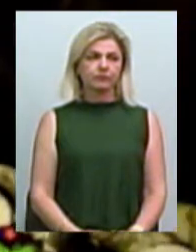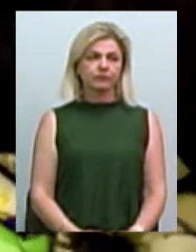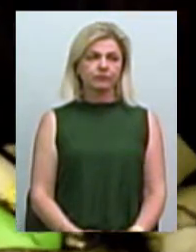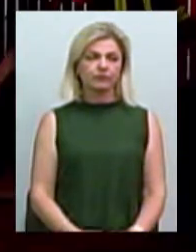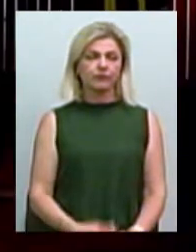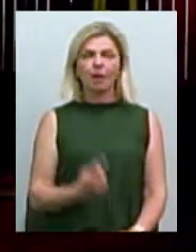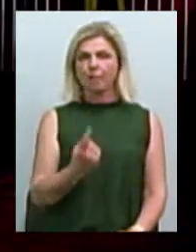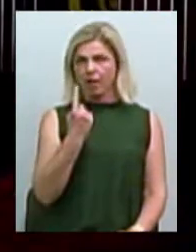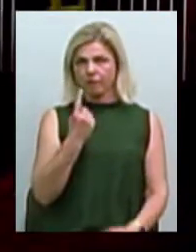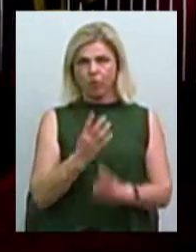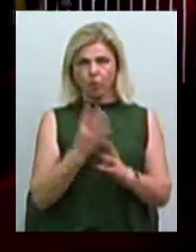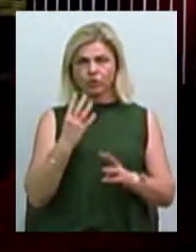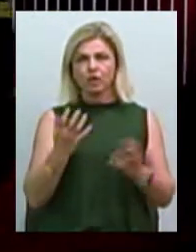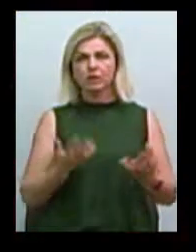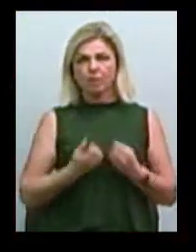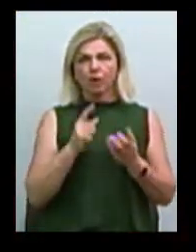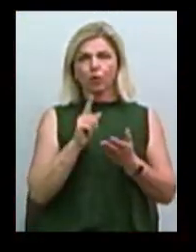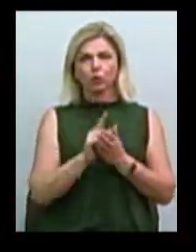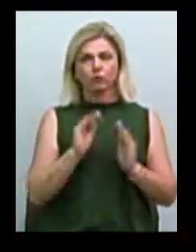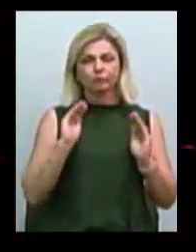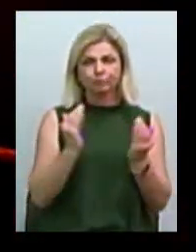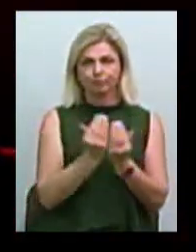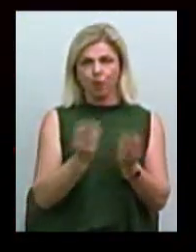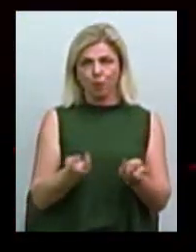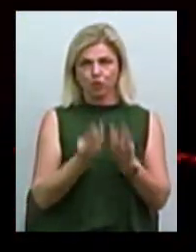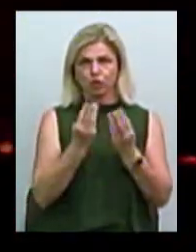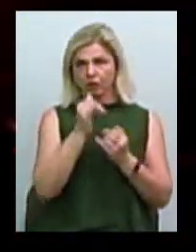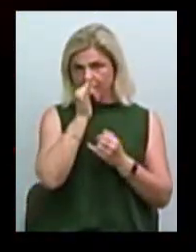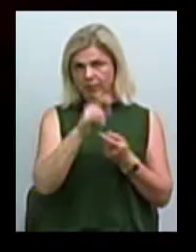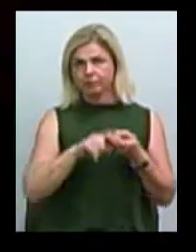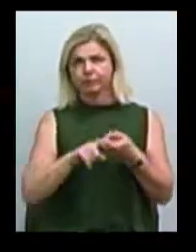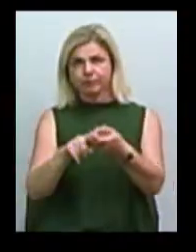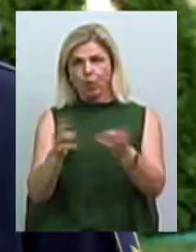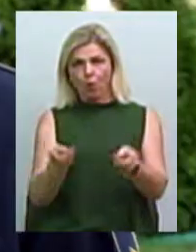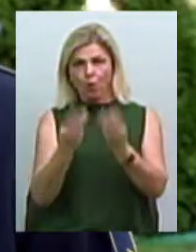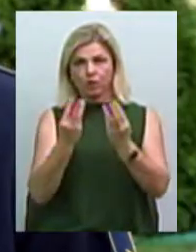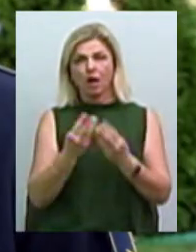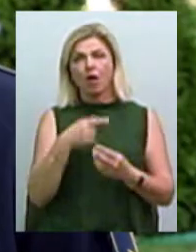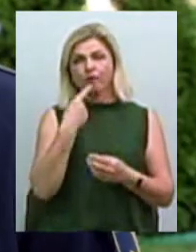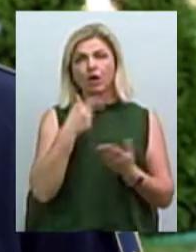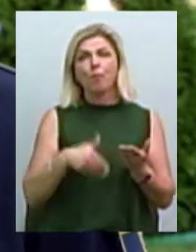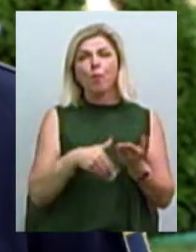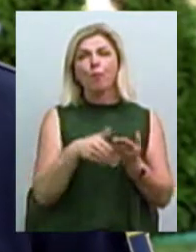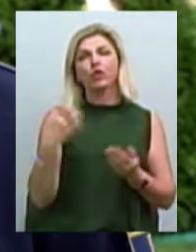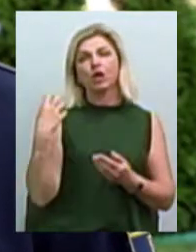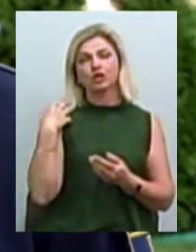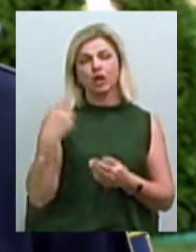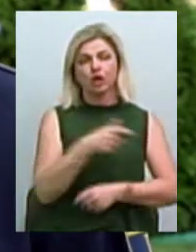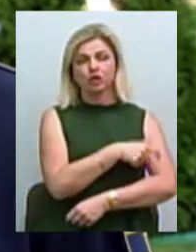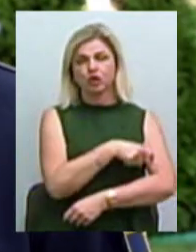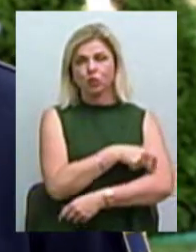В першу чергу рятувальники мали локалізувати пожежу і не допустити розповсюдження вогню, говорить помічник начальника чергової